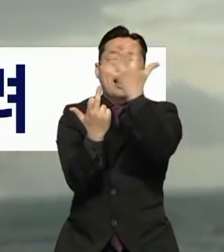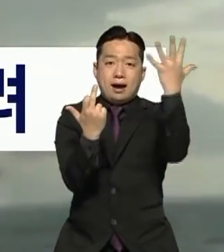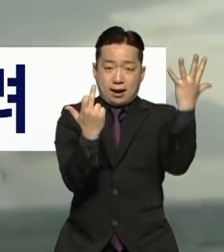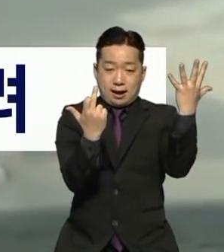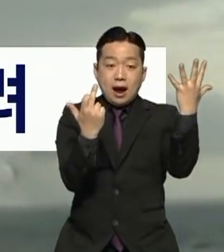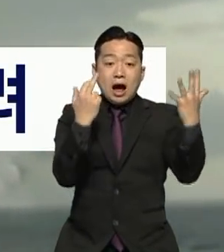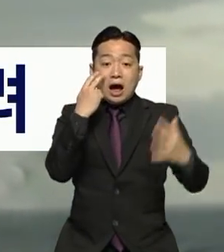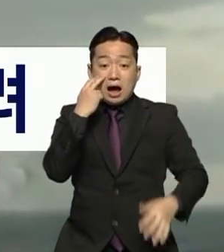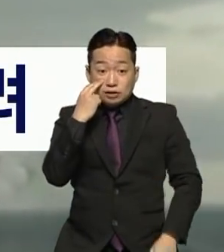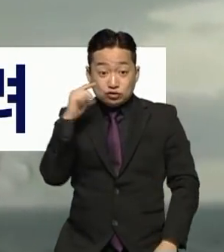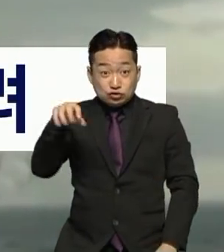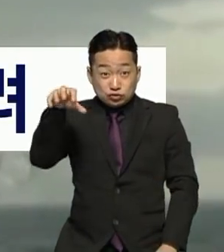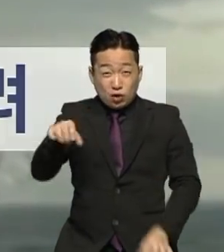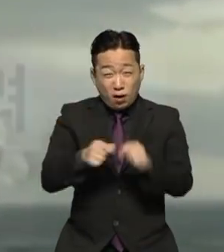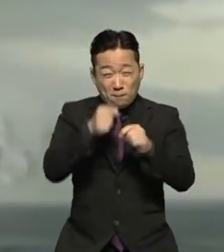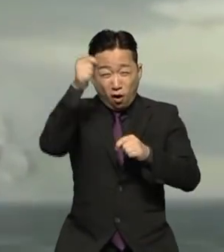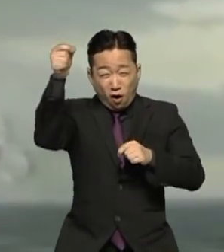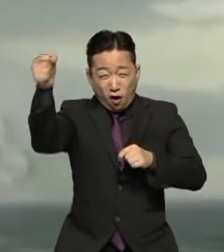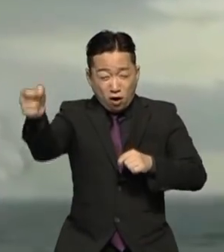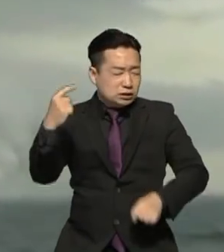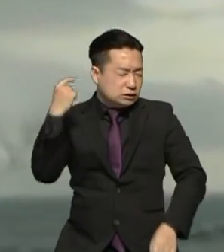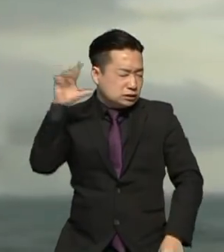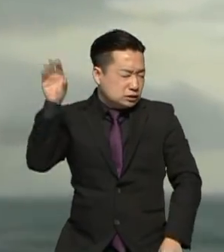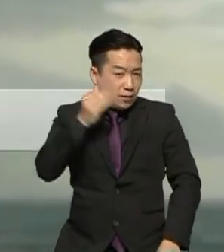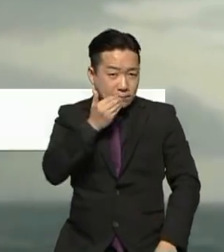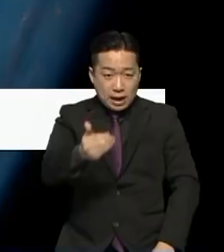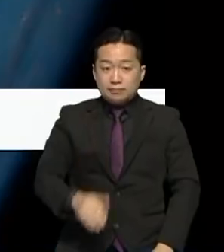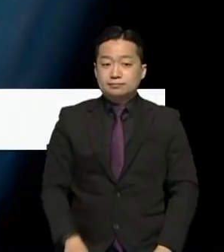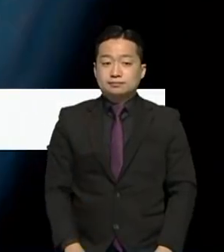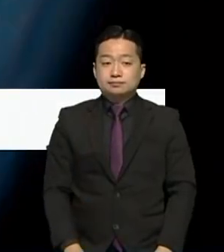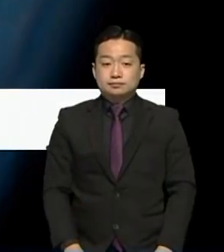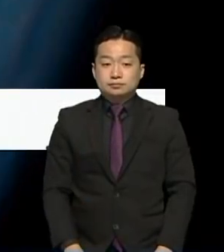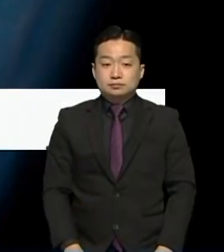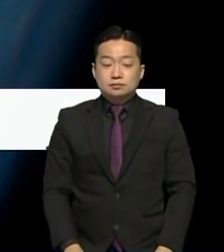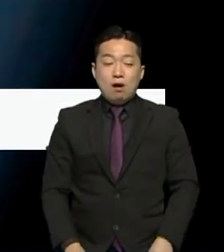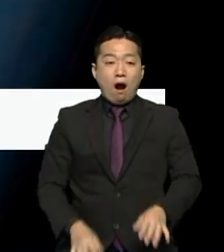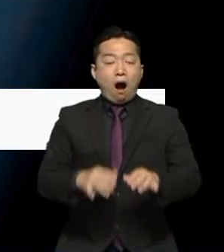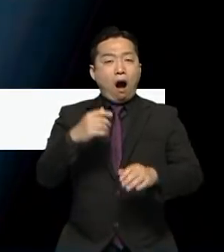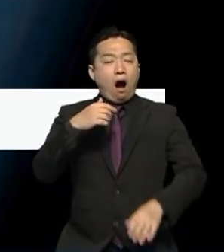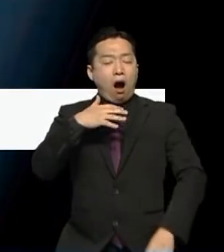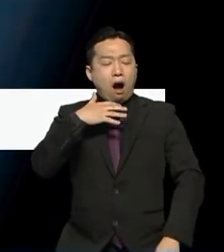미국 알래스카에서도 들릴 정도였습니다. Such an explosive